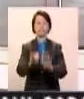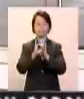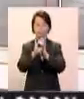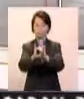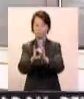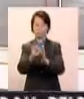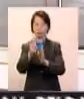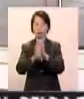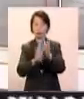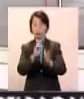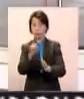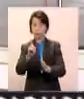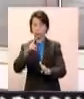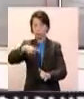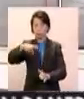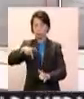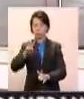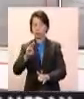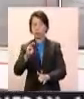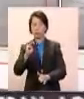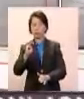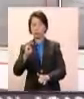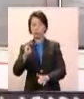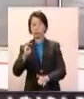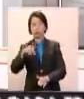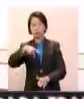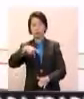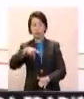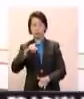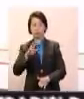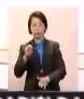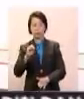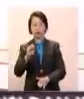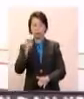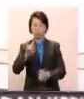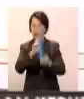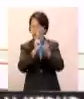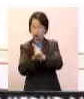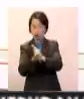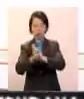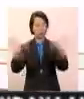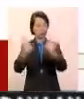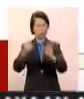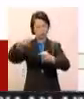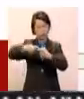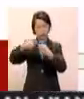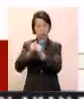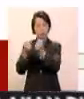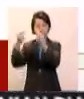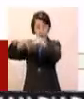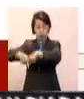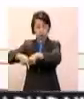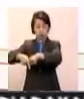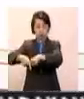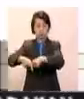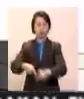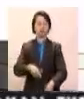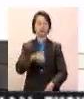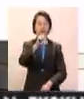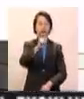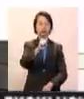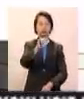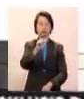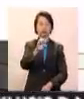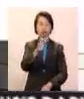Identiti Bersatu perlu diubah bagi memastikan ia tidak dikaitkan dengan UMNO. Jelas Ketua Armada Syed Saddiq Syed Abdul Rahman,